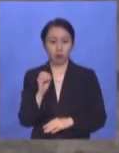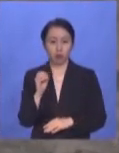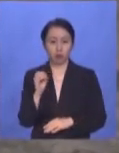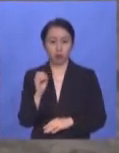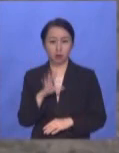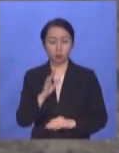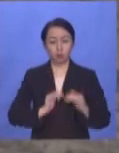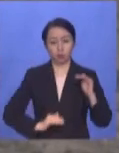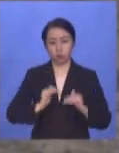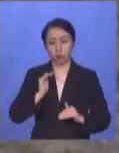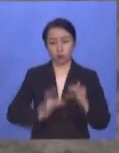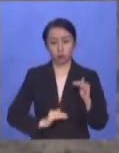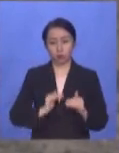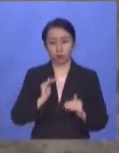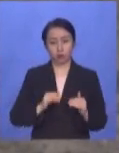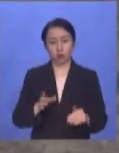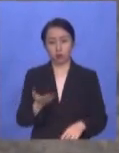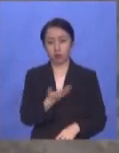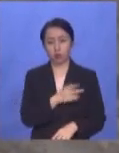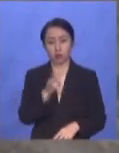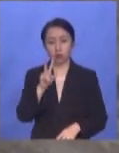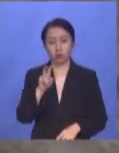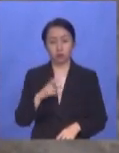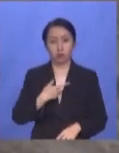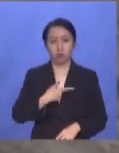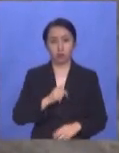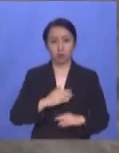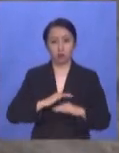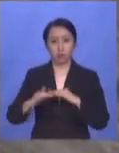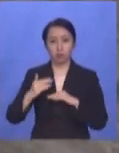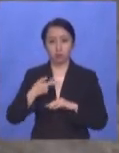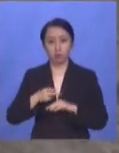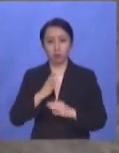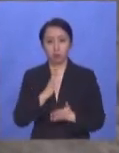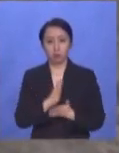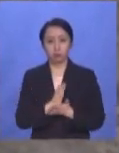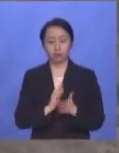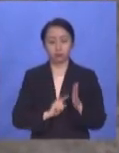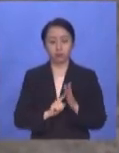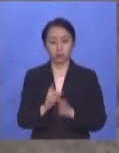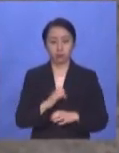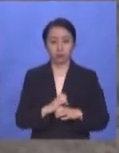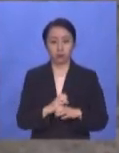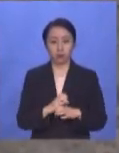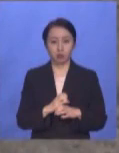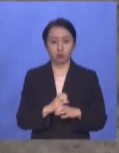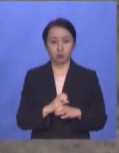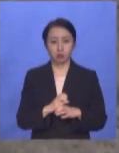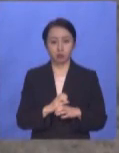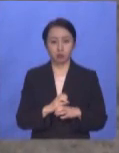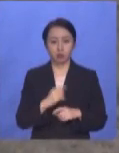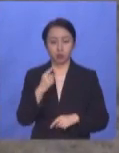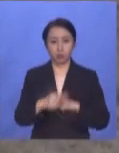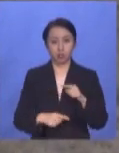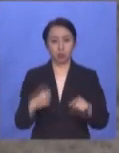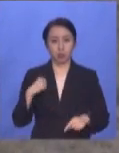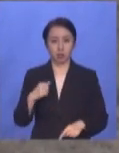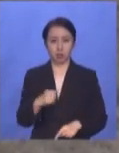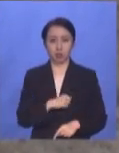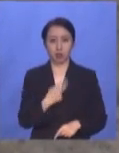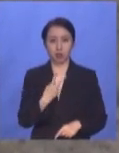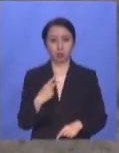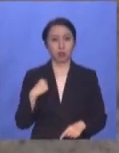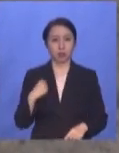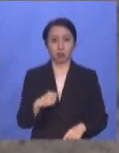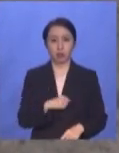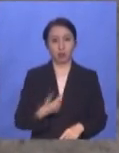дождевальная установка на 200 гектаров, которые остались запускные. Ну, в принципе, через неделю, две недели как